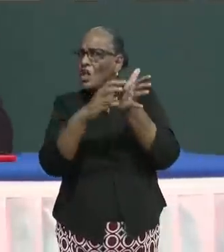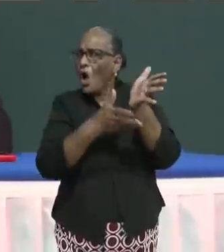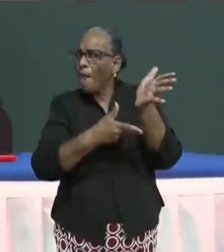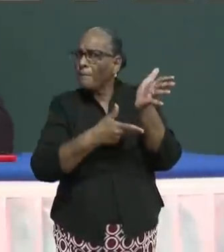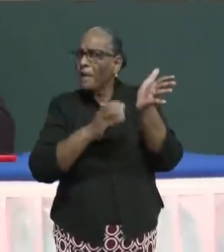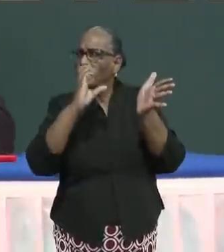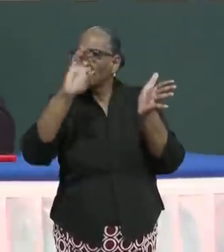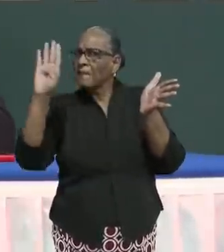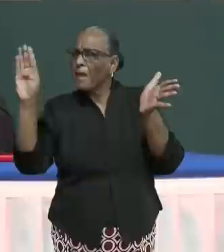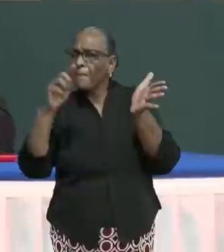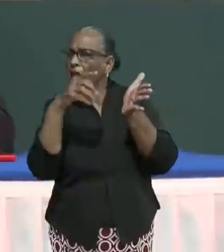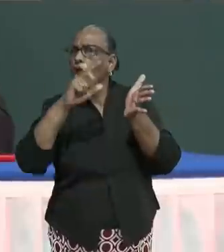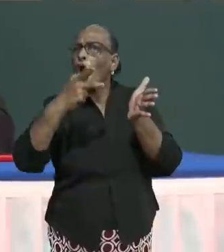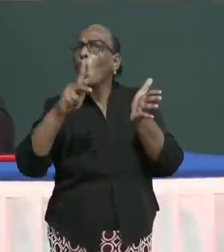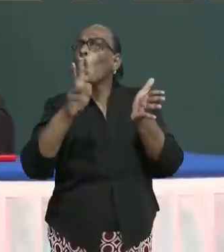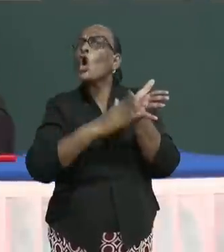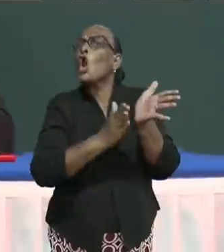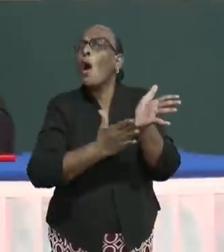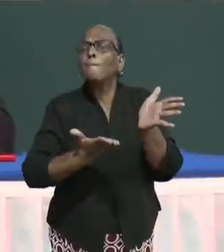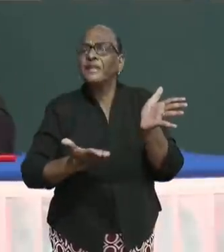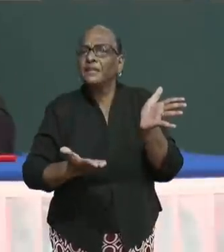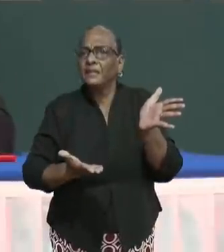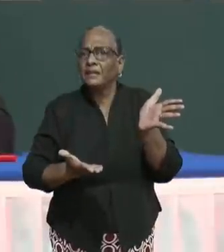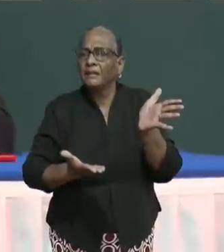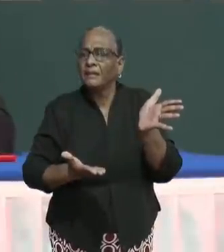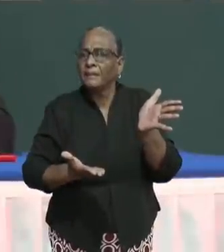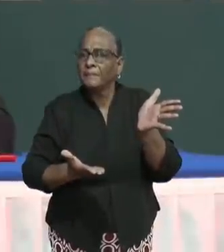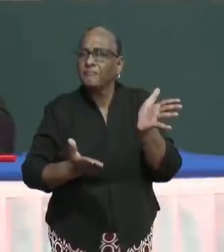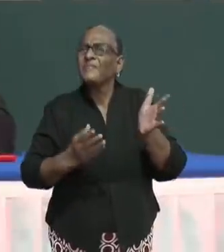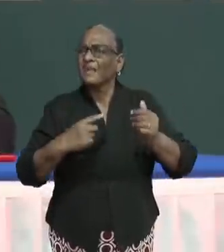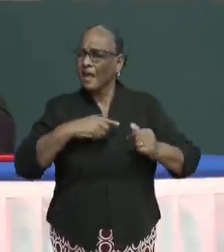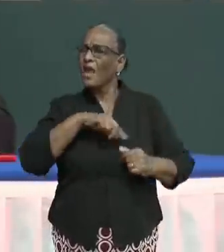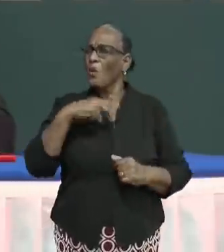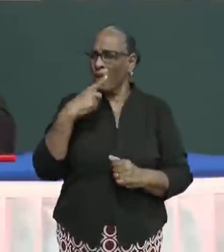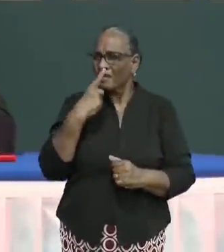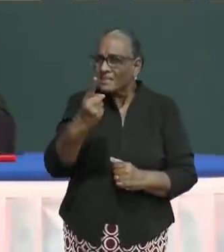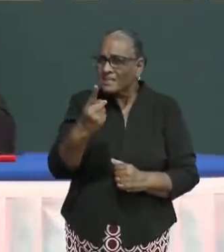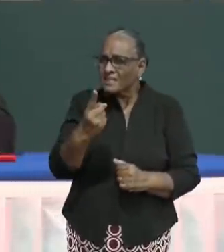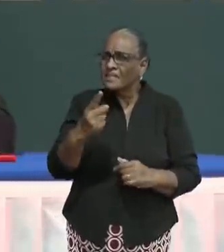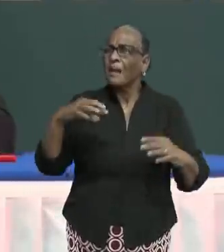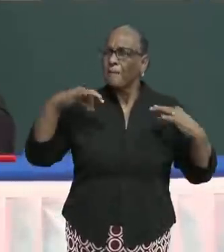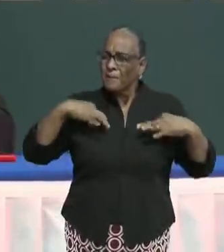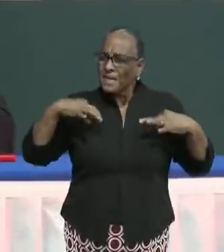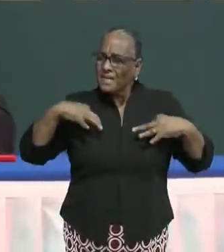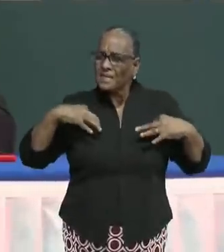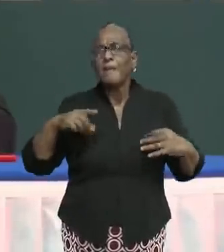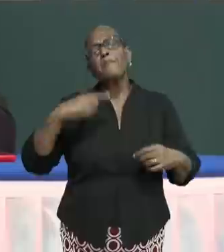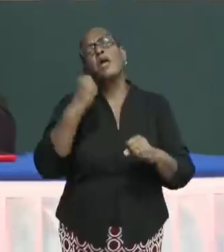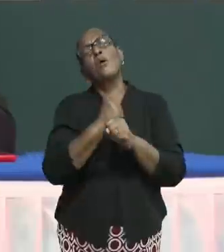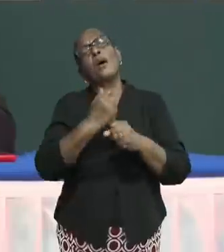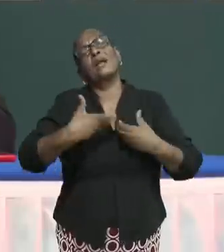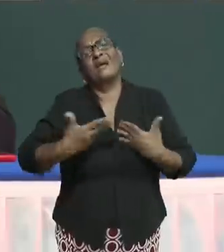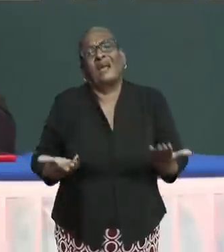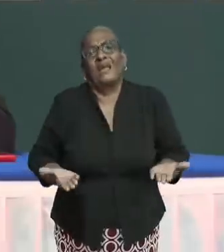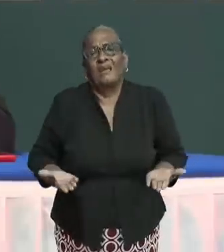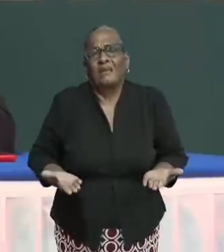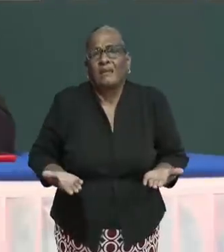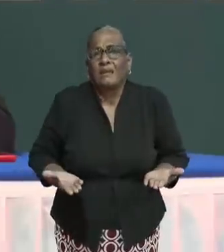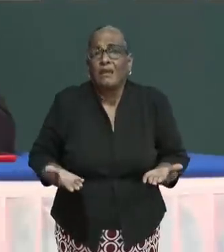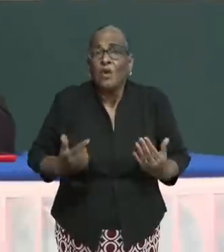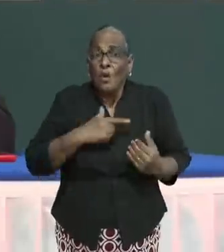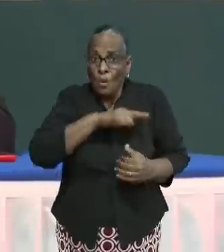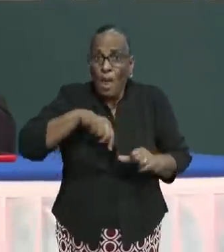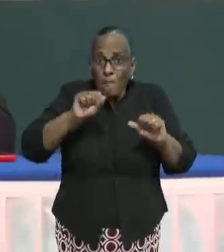een ACBB bestaan en en ik heb een ministerie moer roko. Dus u te